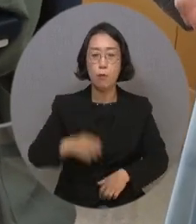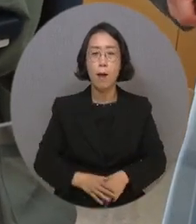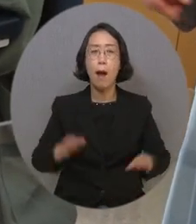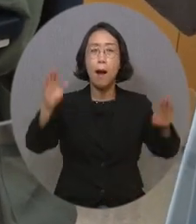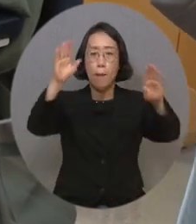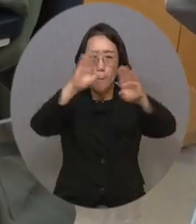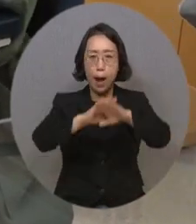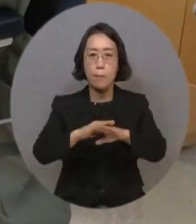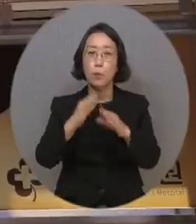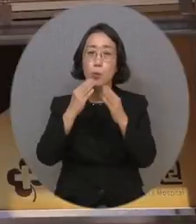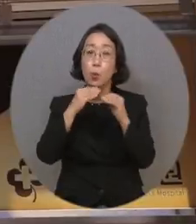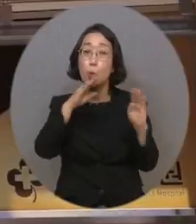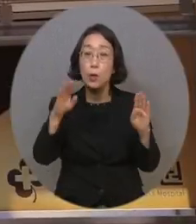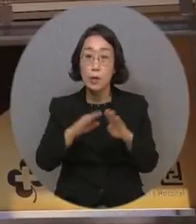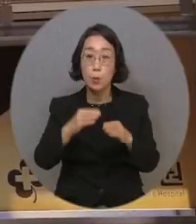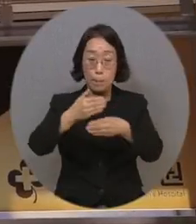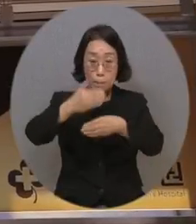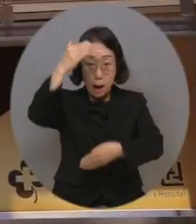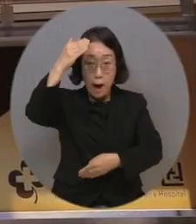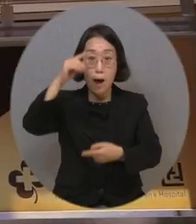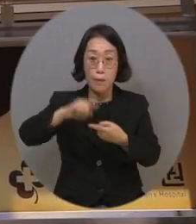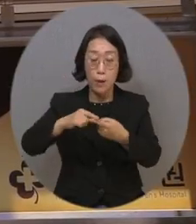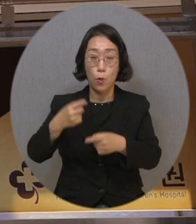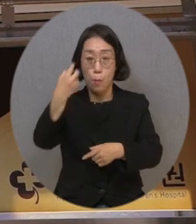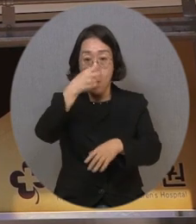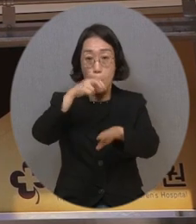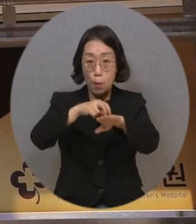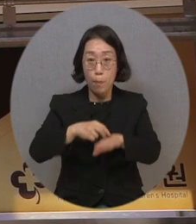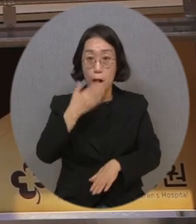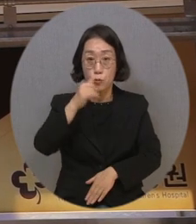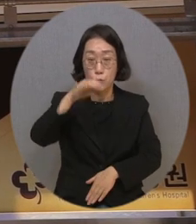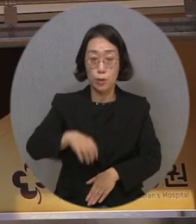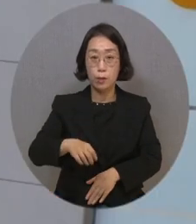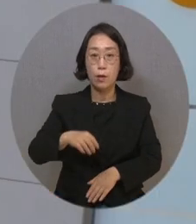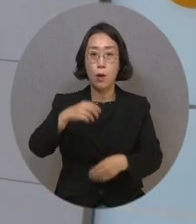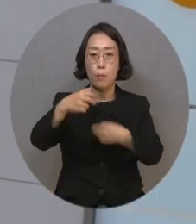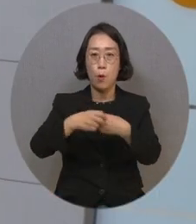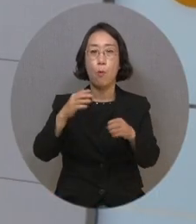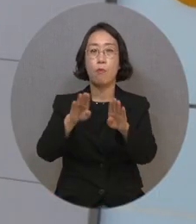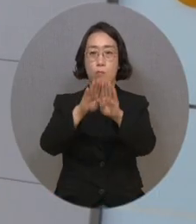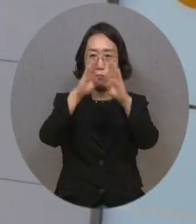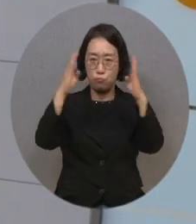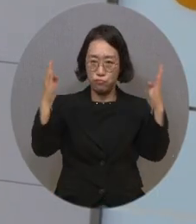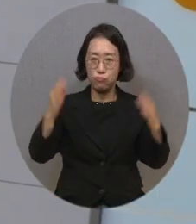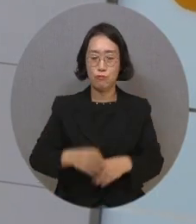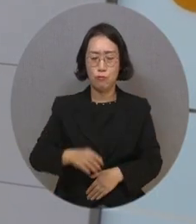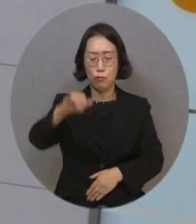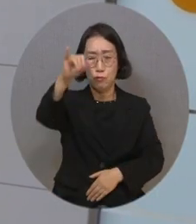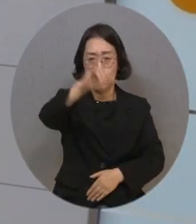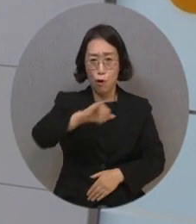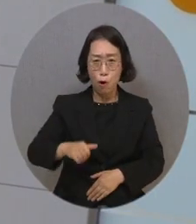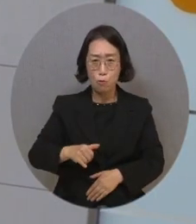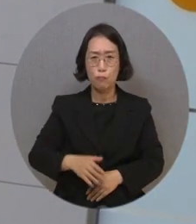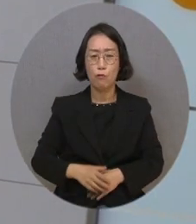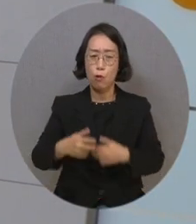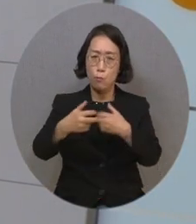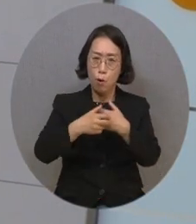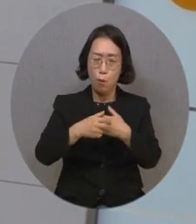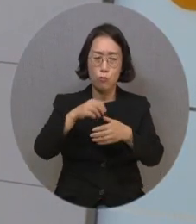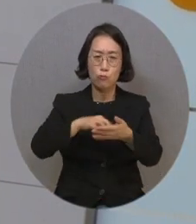청소년과 진료를 하는 달빛어린이 병원이 문을 열게 됐습니다 전국적으로 소화 의료인